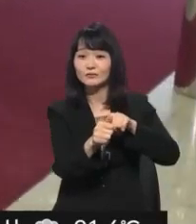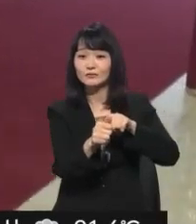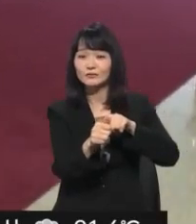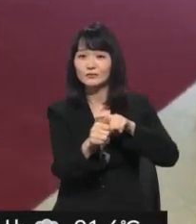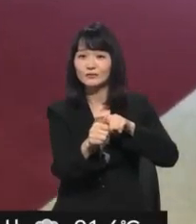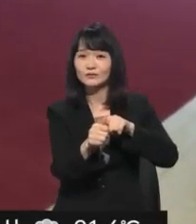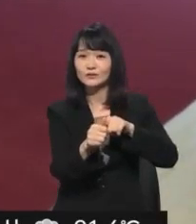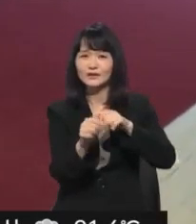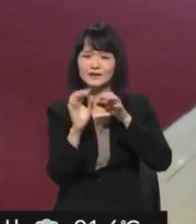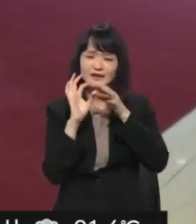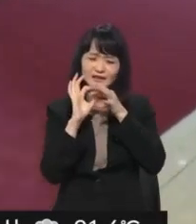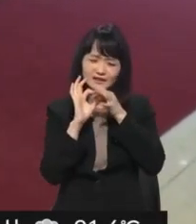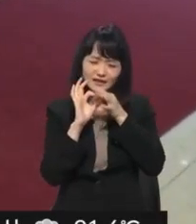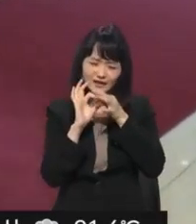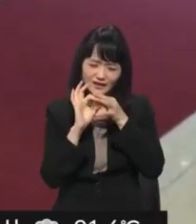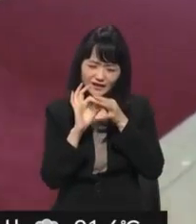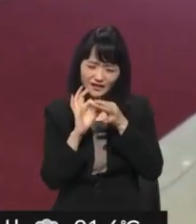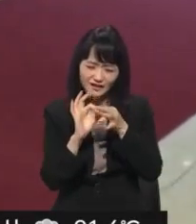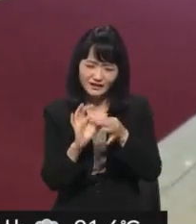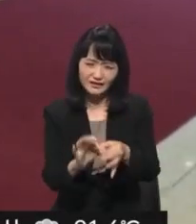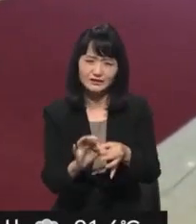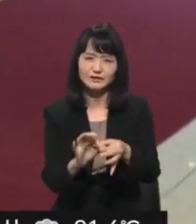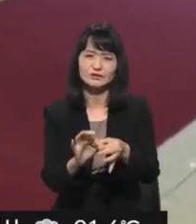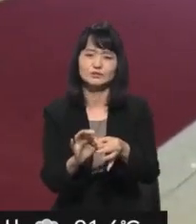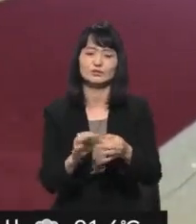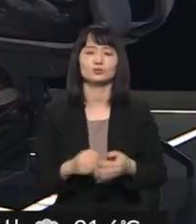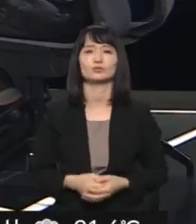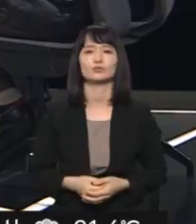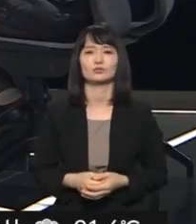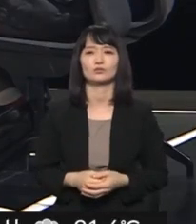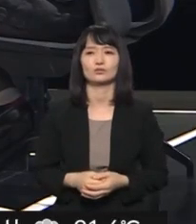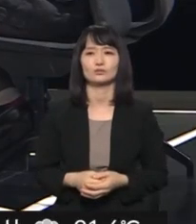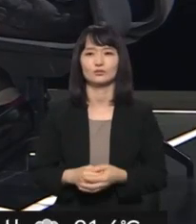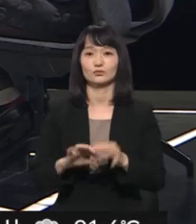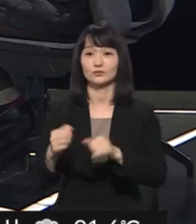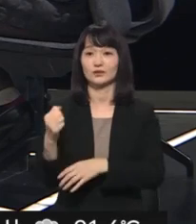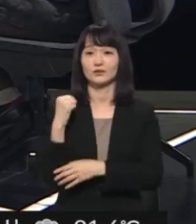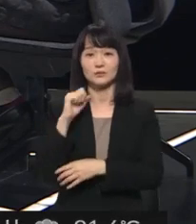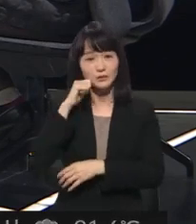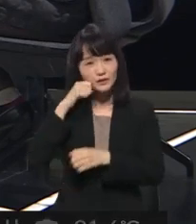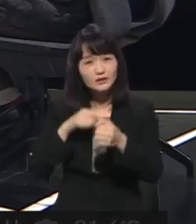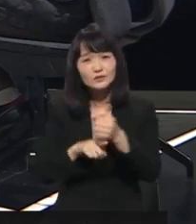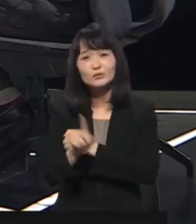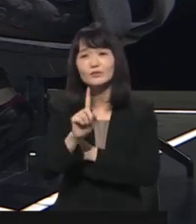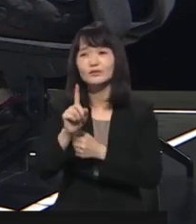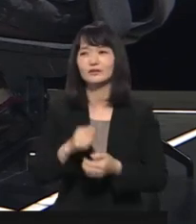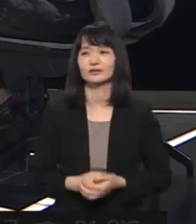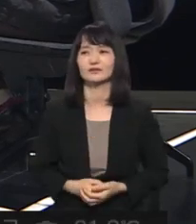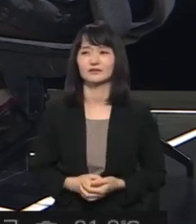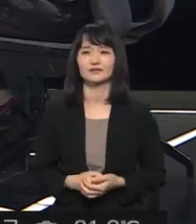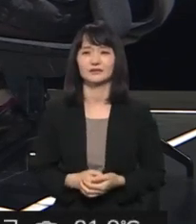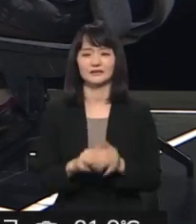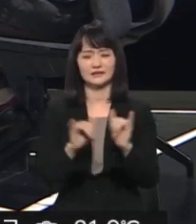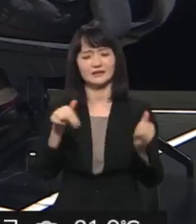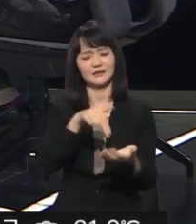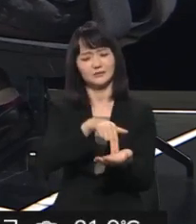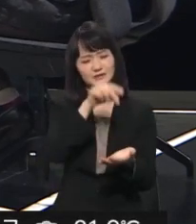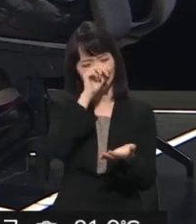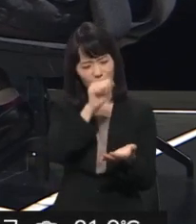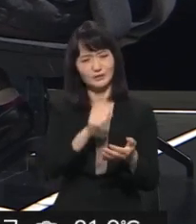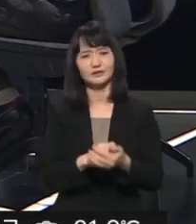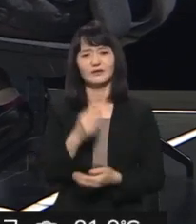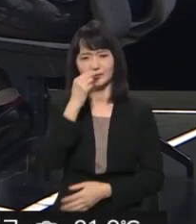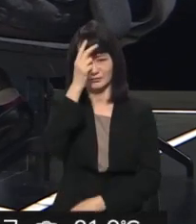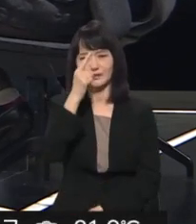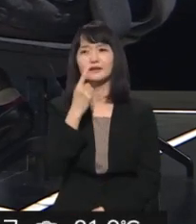무거워 하단에서 오세요 인간적으로 괜찮으세요 그럼요 아 지금 정당은 위 파일을 다리만 말해 그렇다고 인감 지워 예 검찰 줄 수